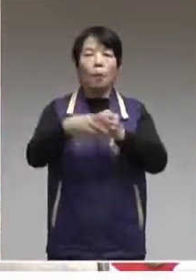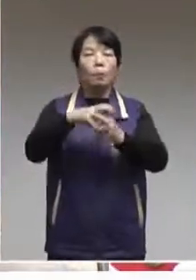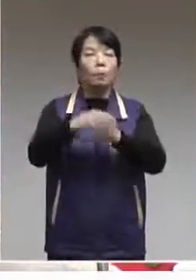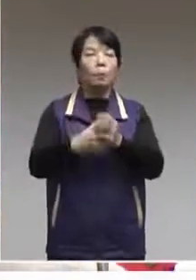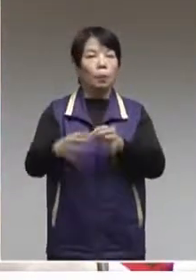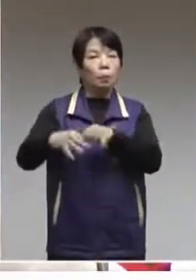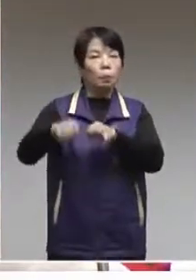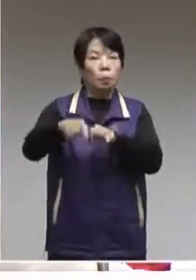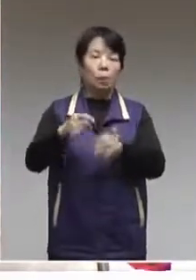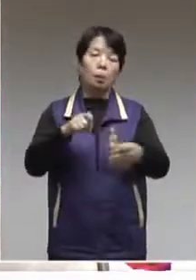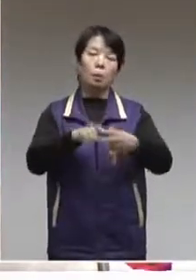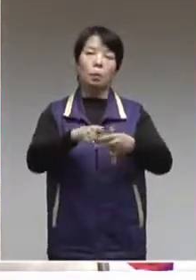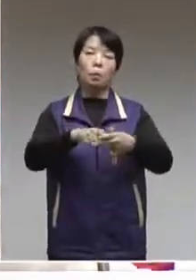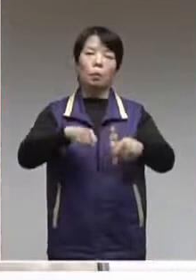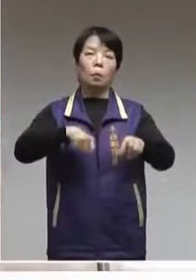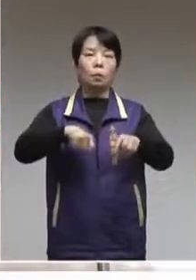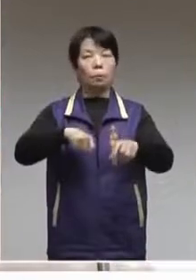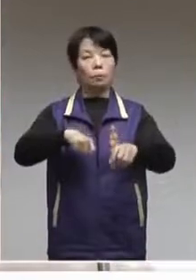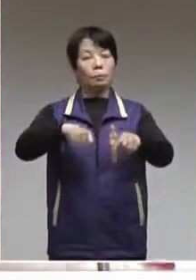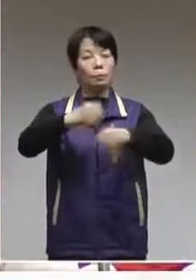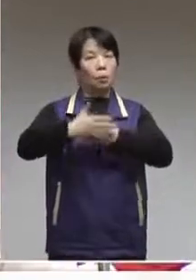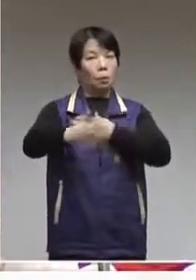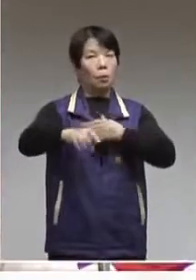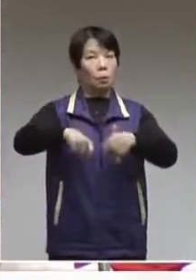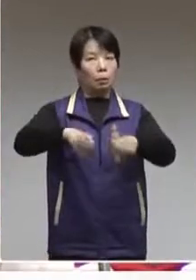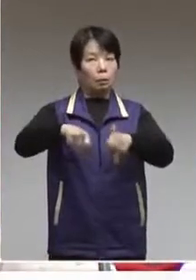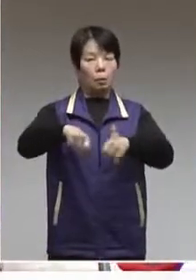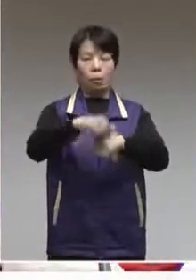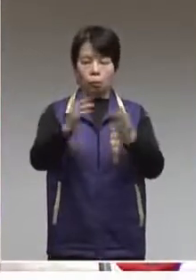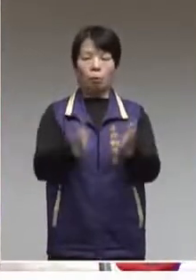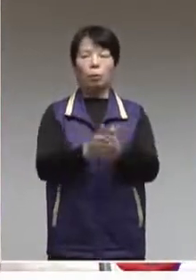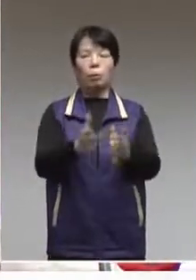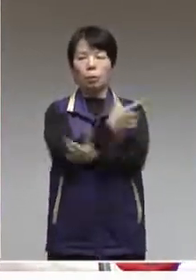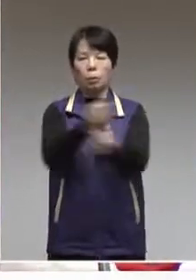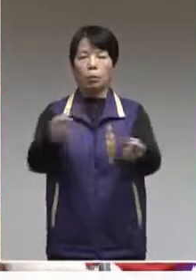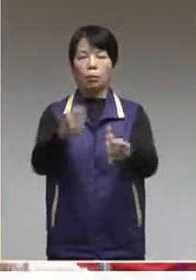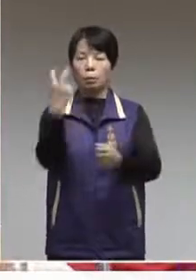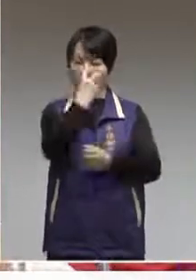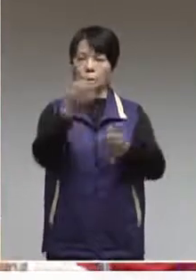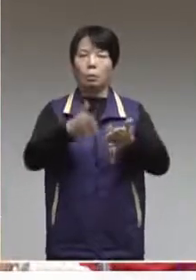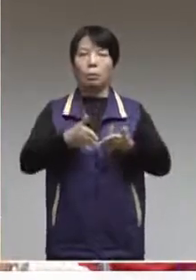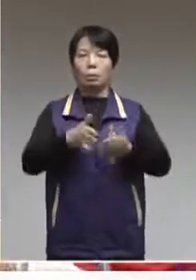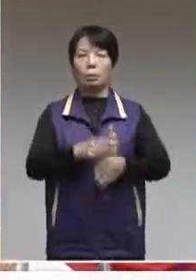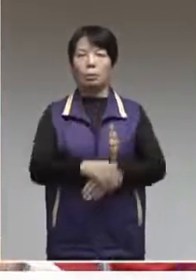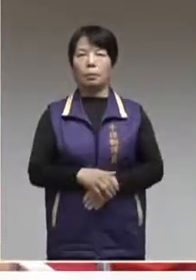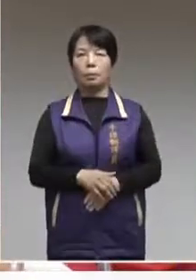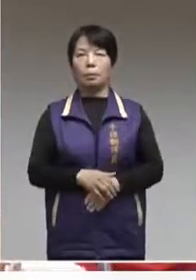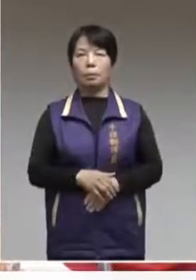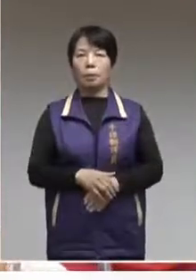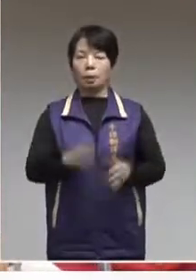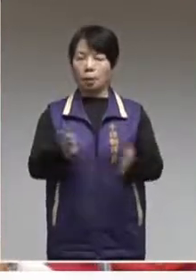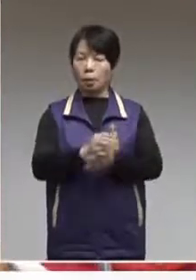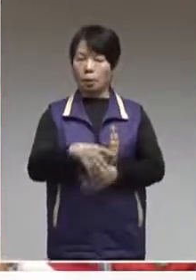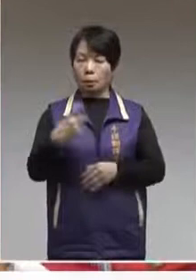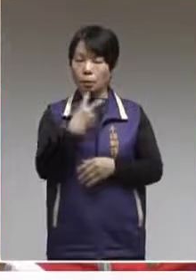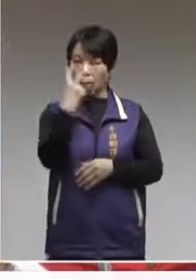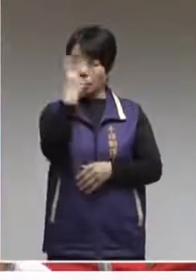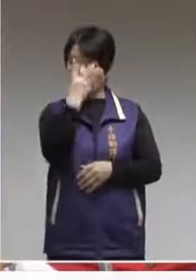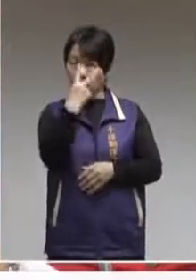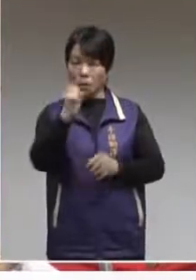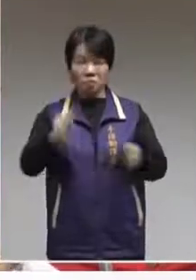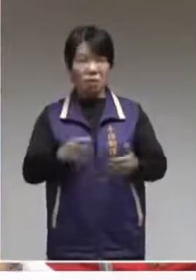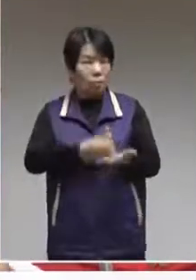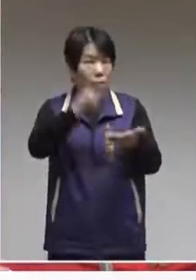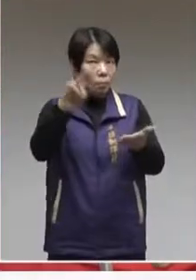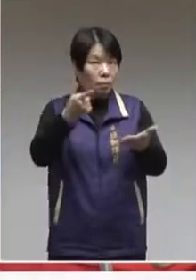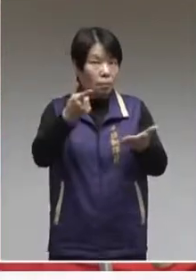程行等等，收到细胞检讯，一律要接受筛检。好，那筛检的方式不是一次就